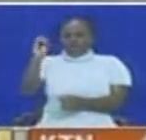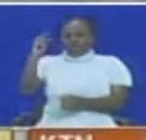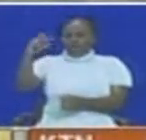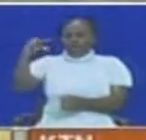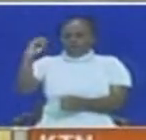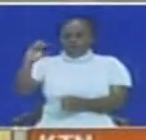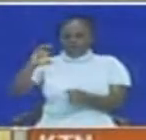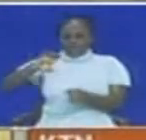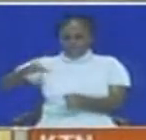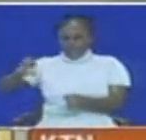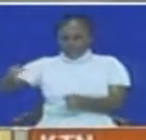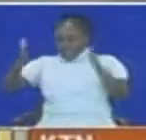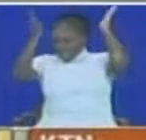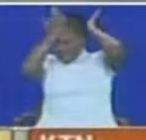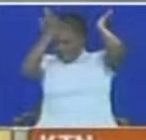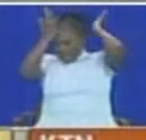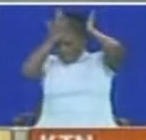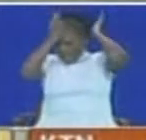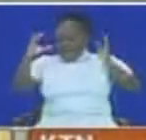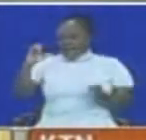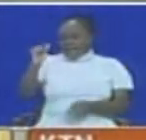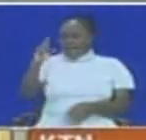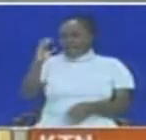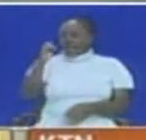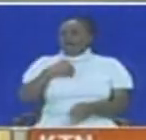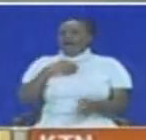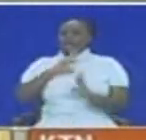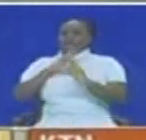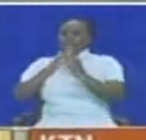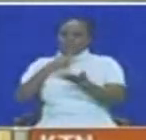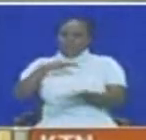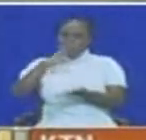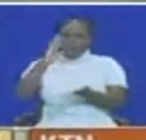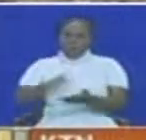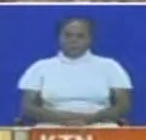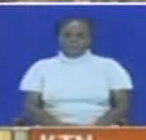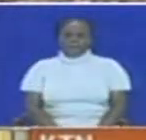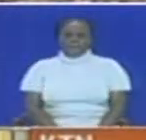ya Kakamega. Tunampisha Carol Nderi kwa taarifa zaidi.